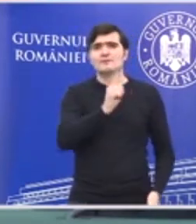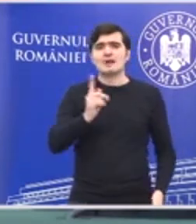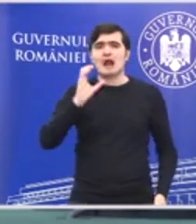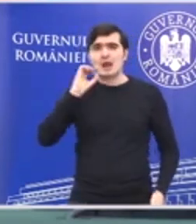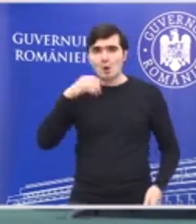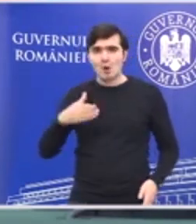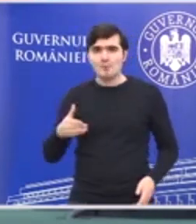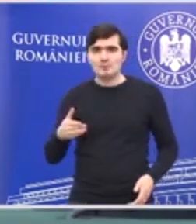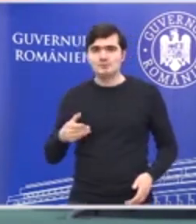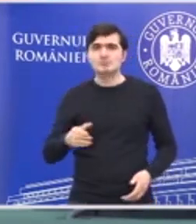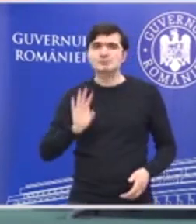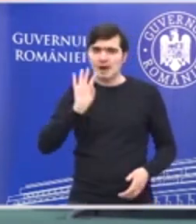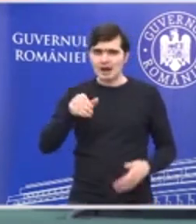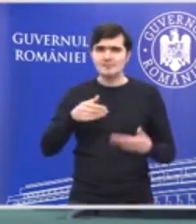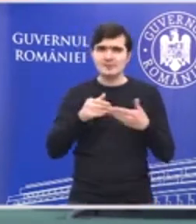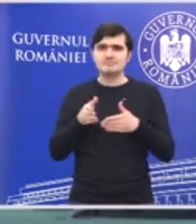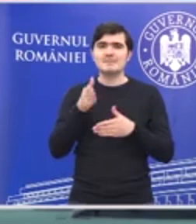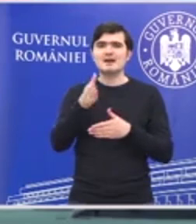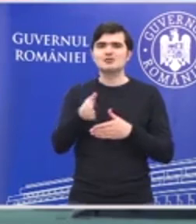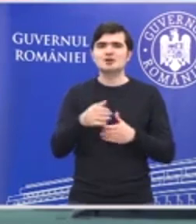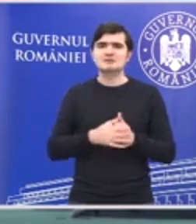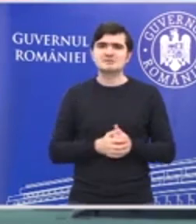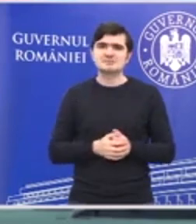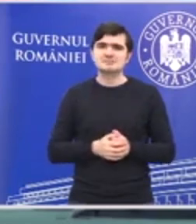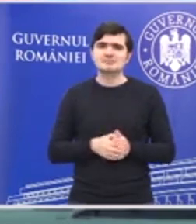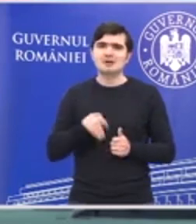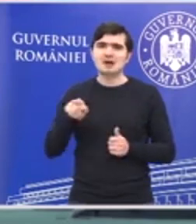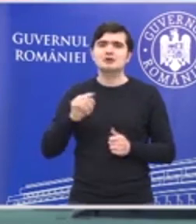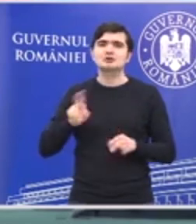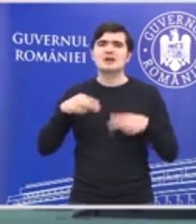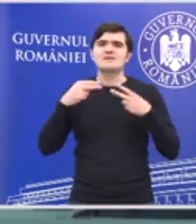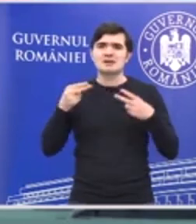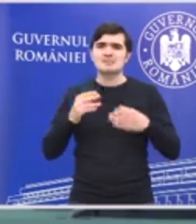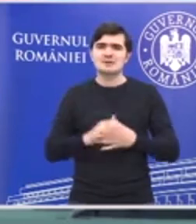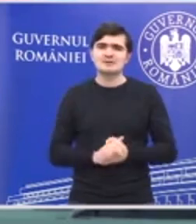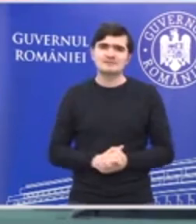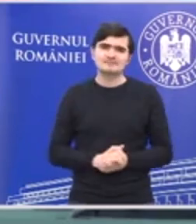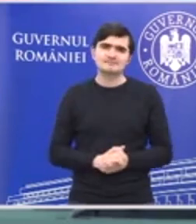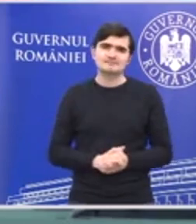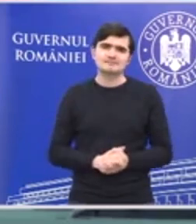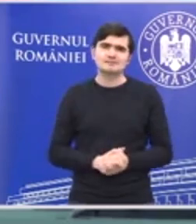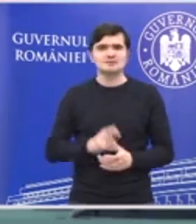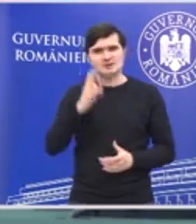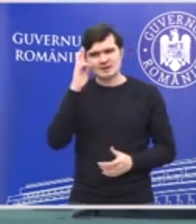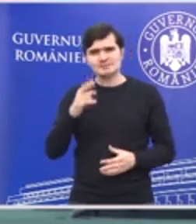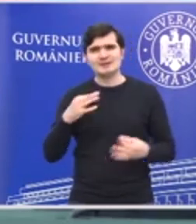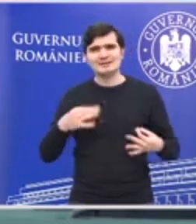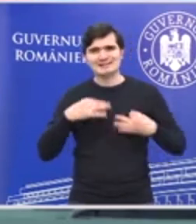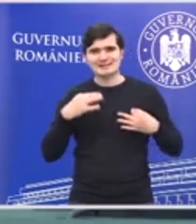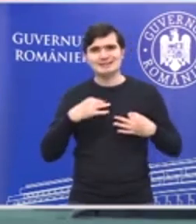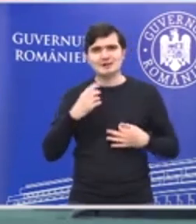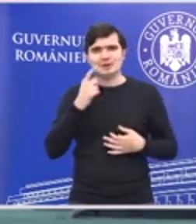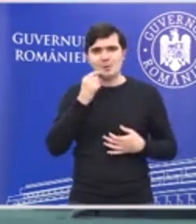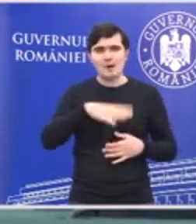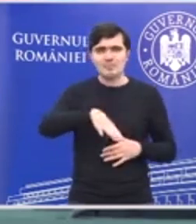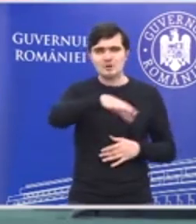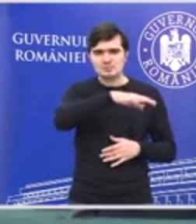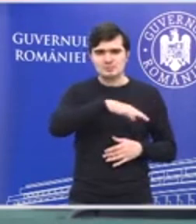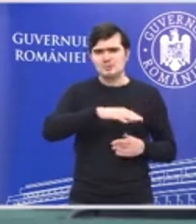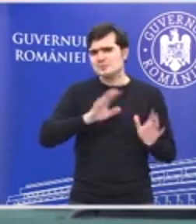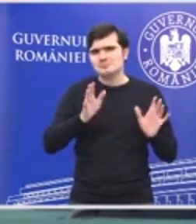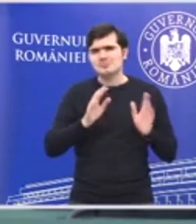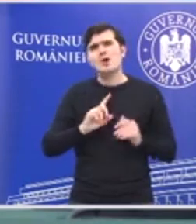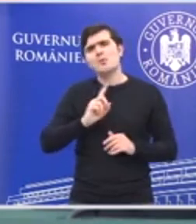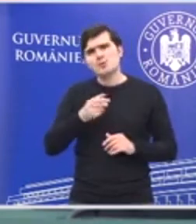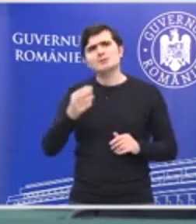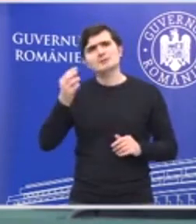de a avea acces la acel eveniment, respectând sănătatea celor din jur. Deci